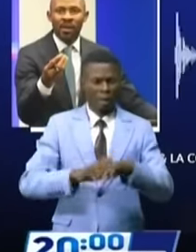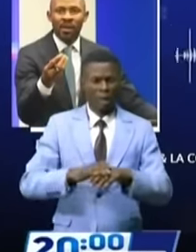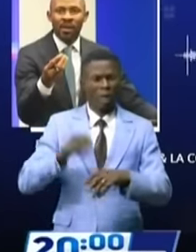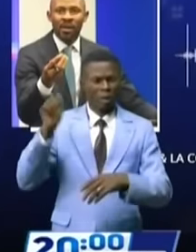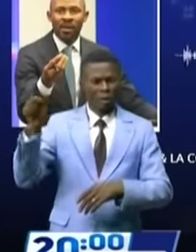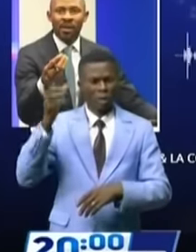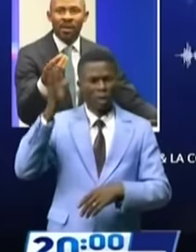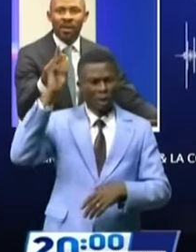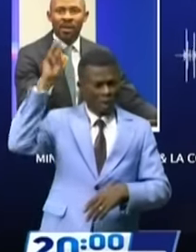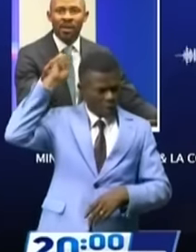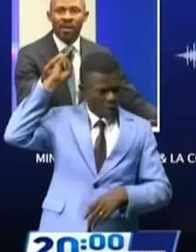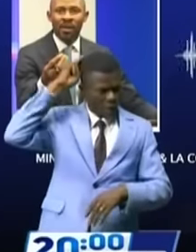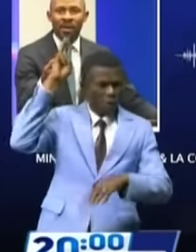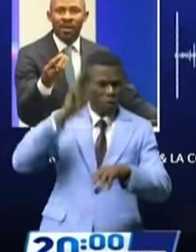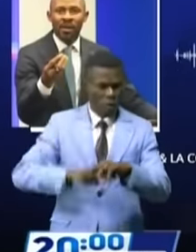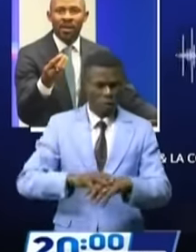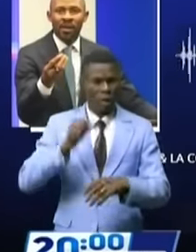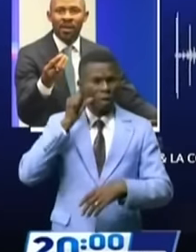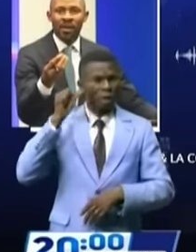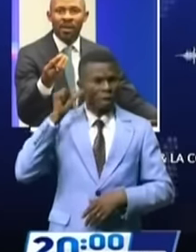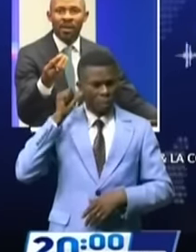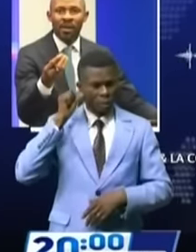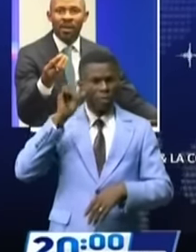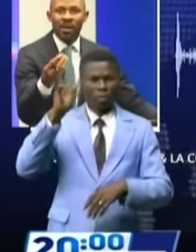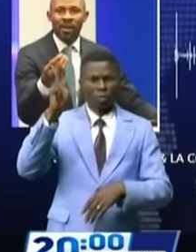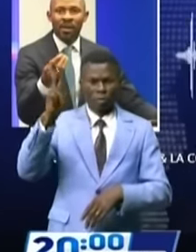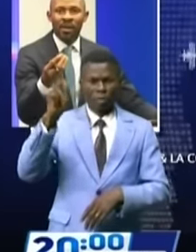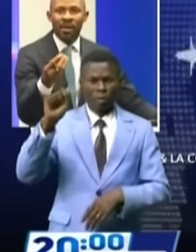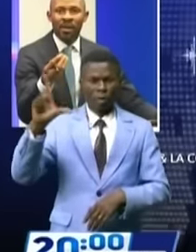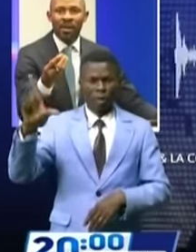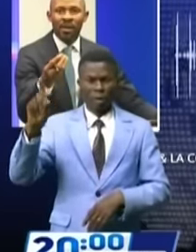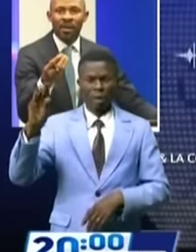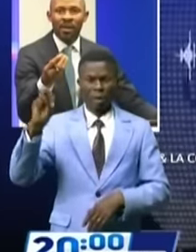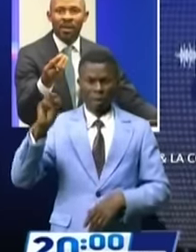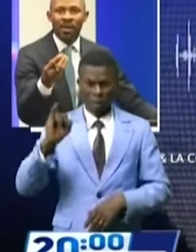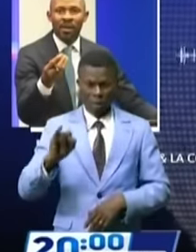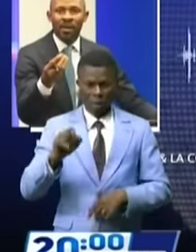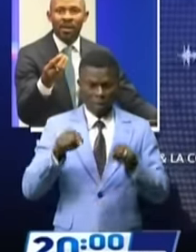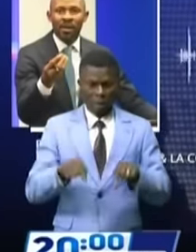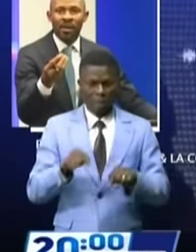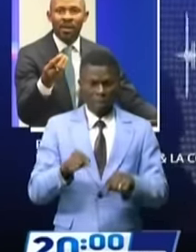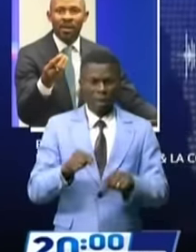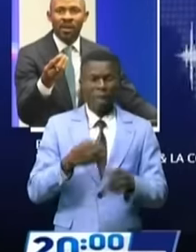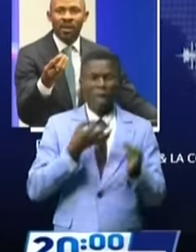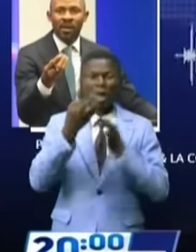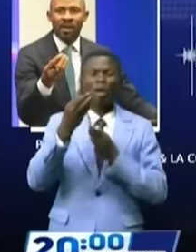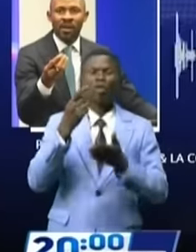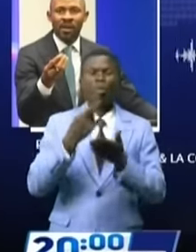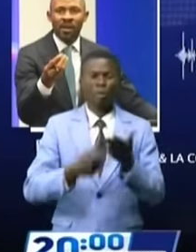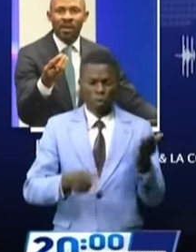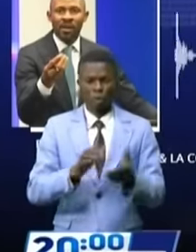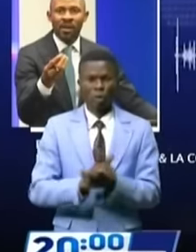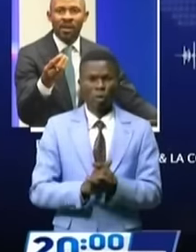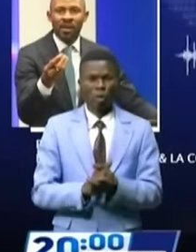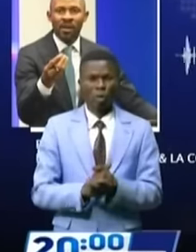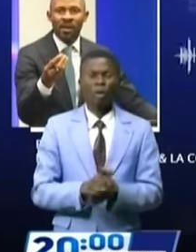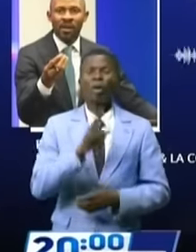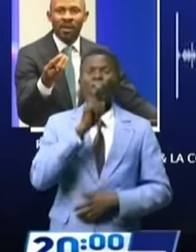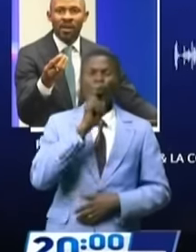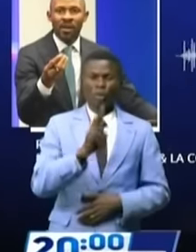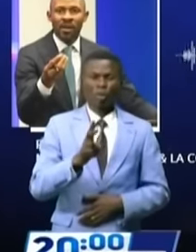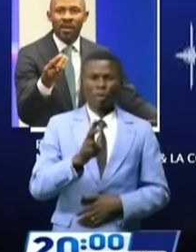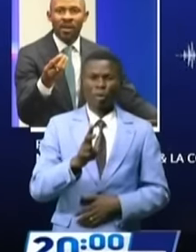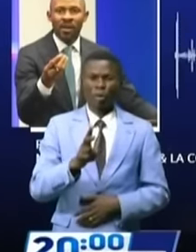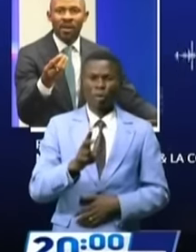a été à Kolwezi, et hier nous avions fait Kamina et Kalemie. Ici, ce qu'il faut relever, c'est que c'est vraiment